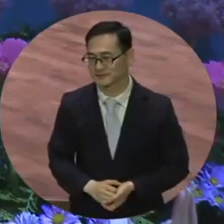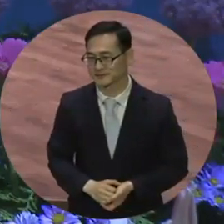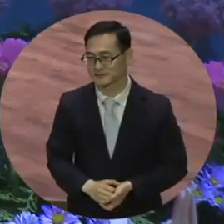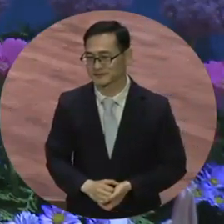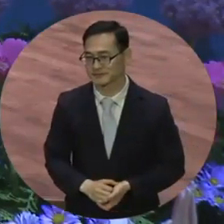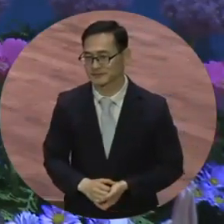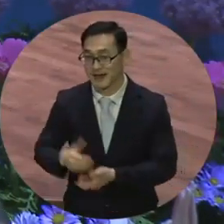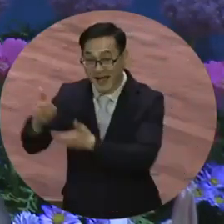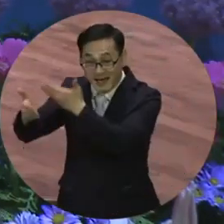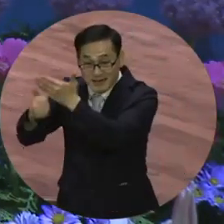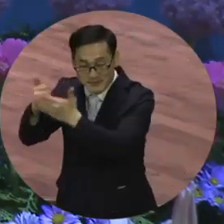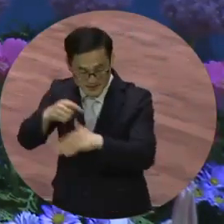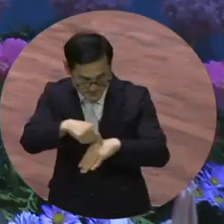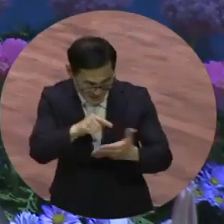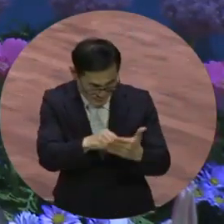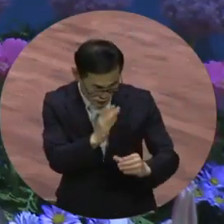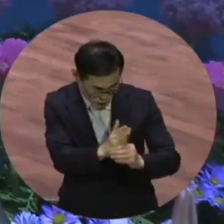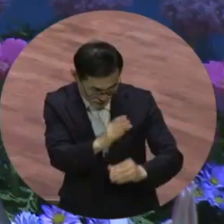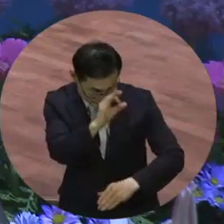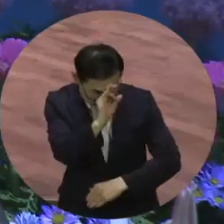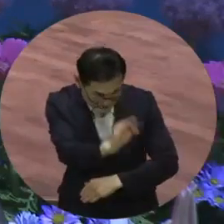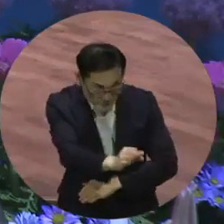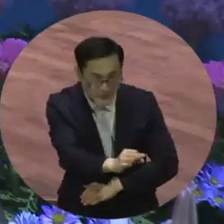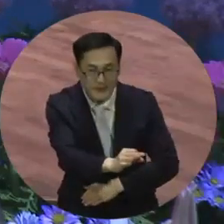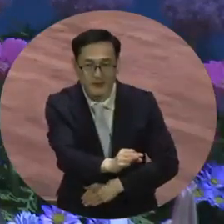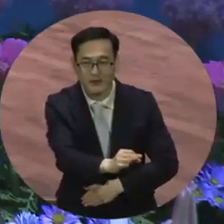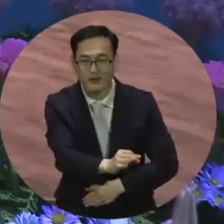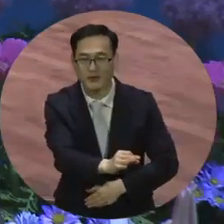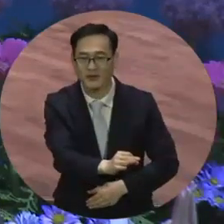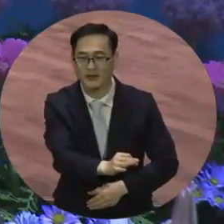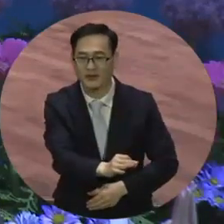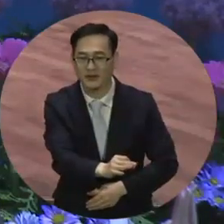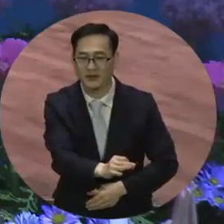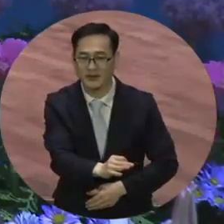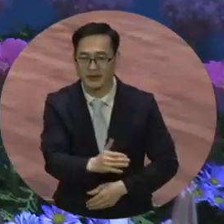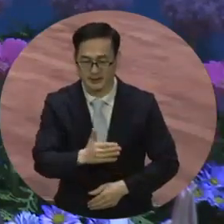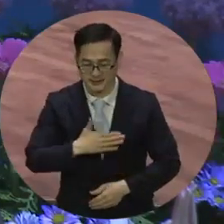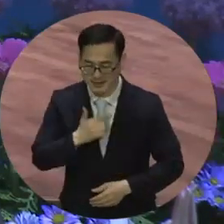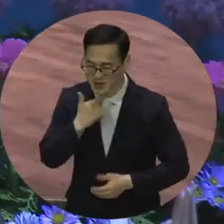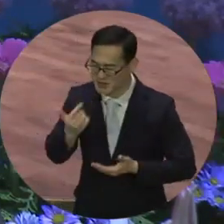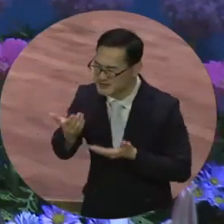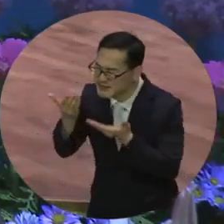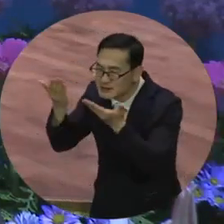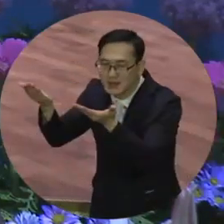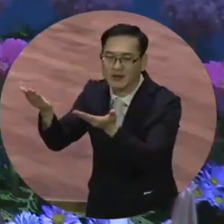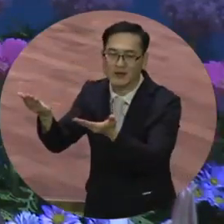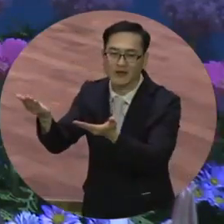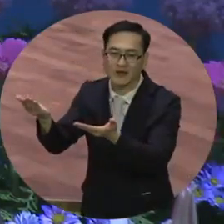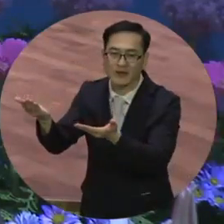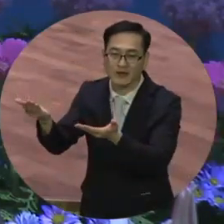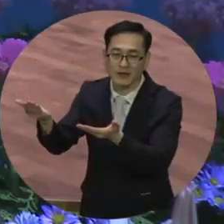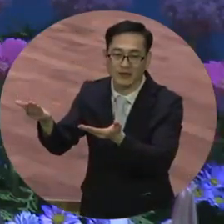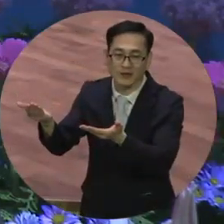중심 보시고 이렇게 하나님이 뭐 내가 헌신하고 드린 것 그 천배만 배로